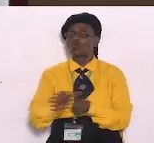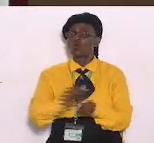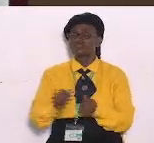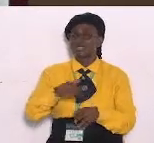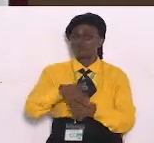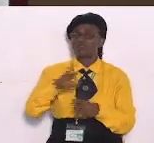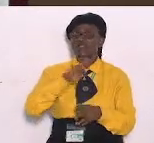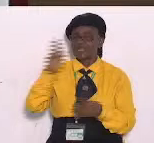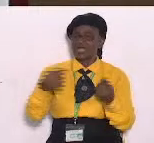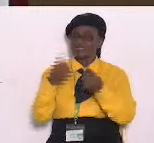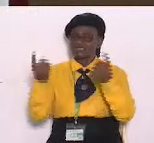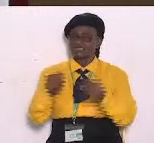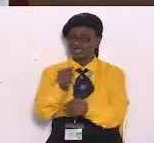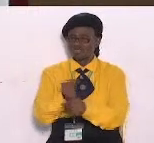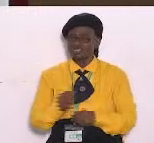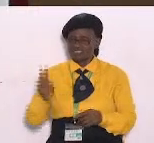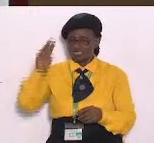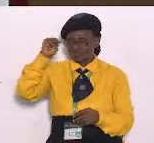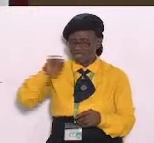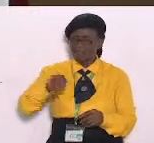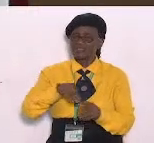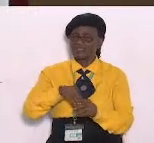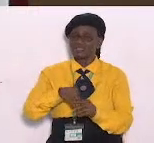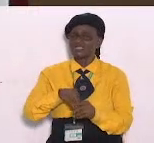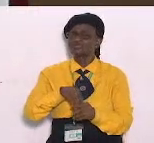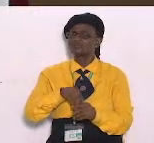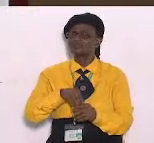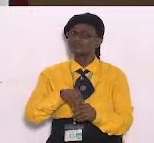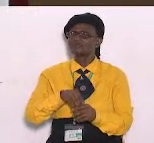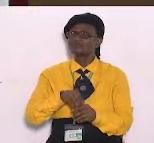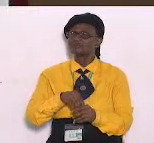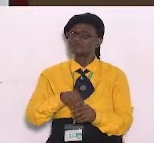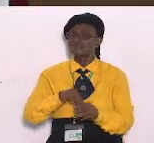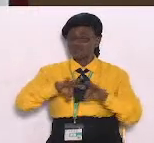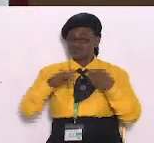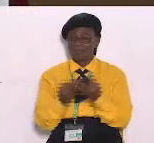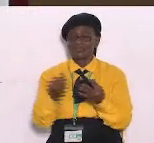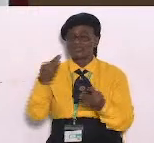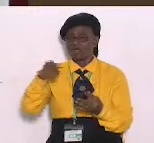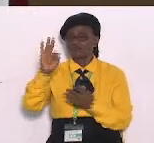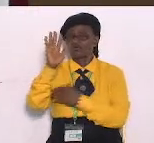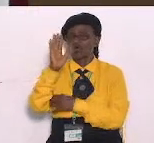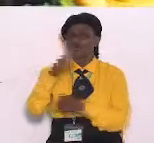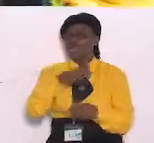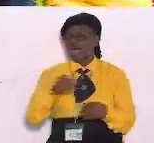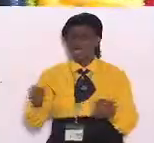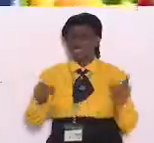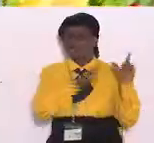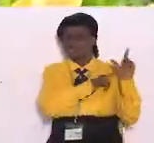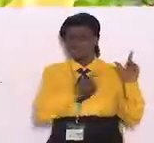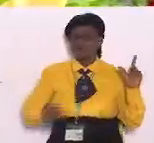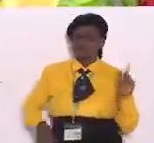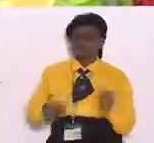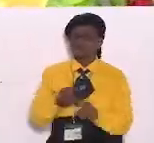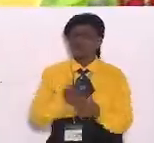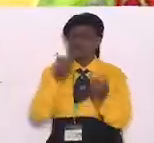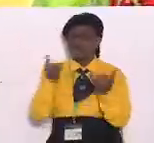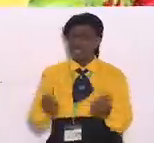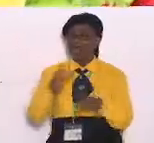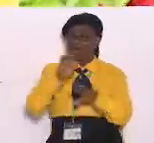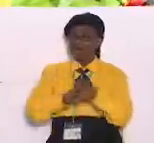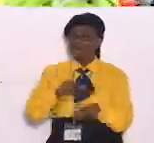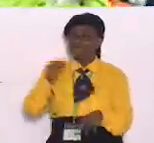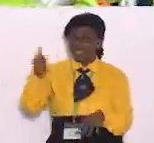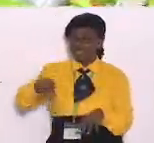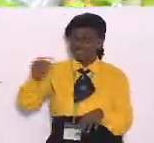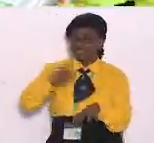leurs péchés reçoisles dans la famille miséricord de